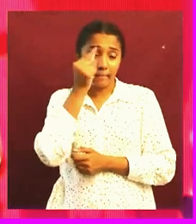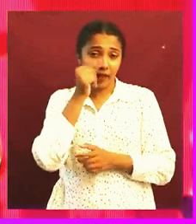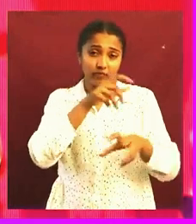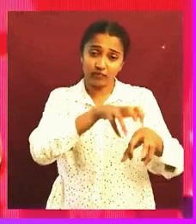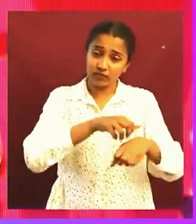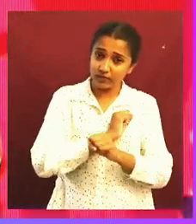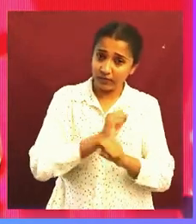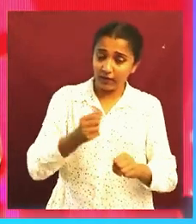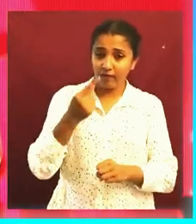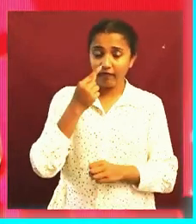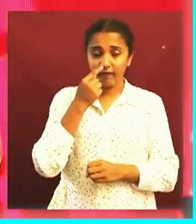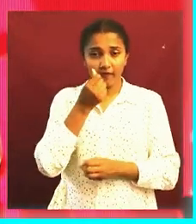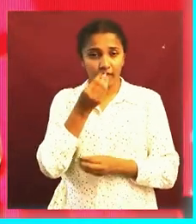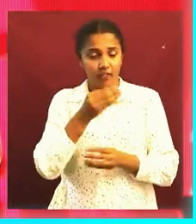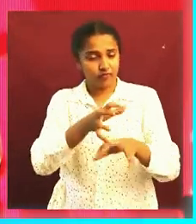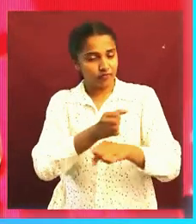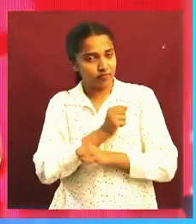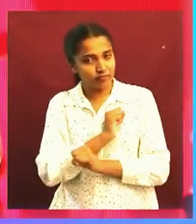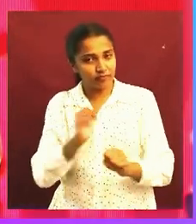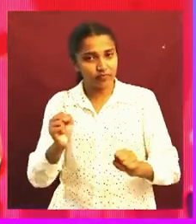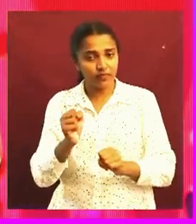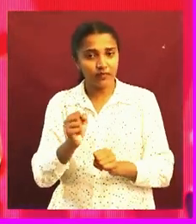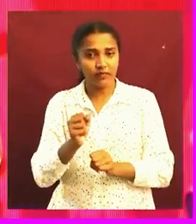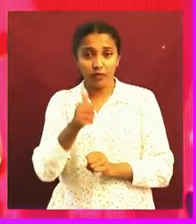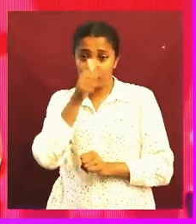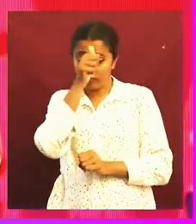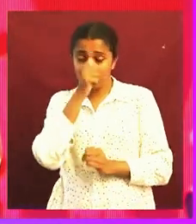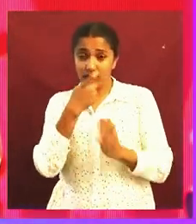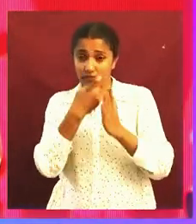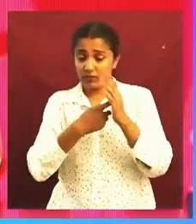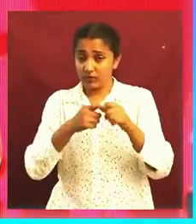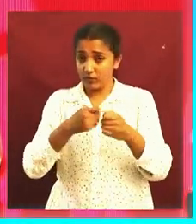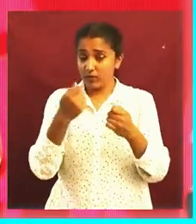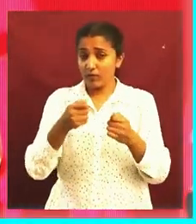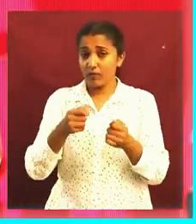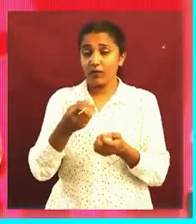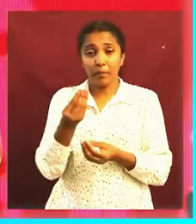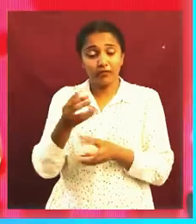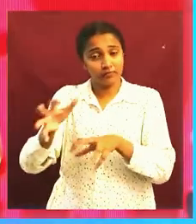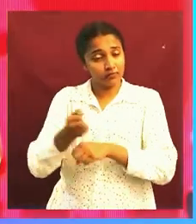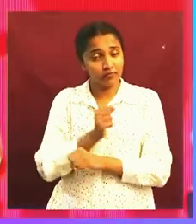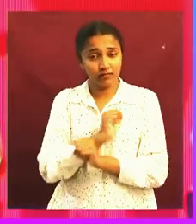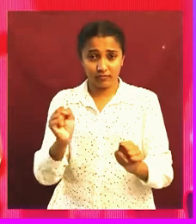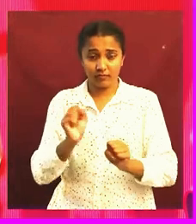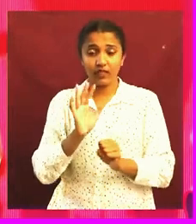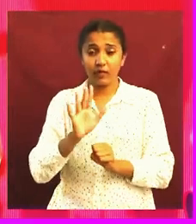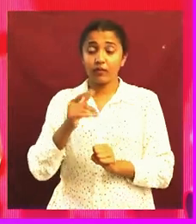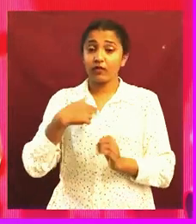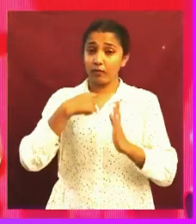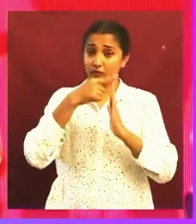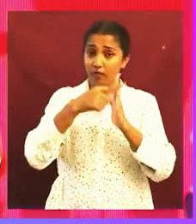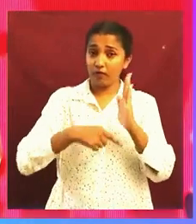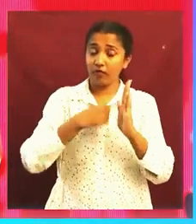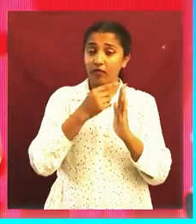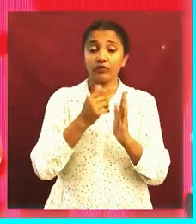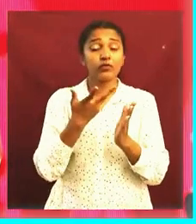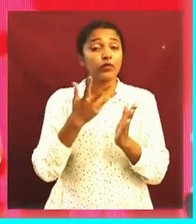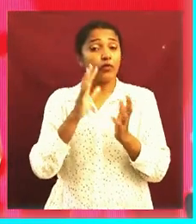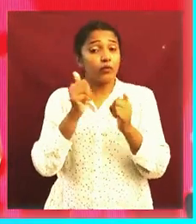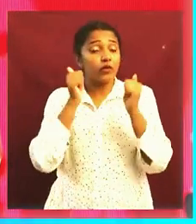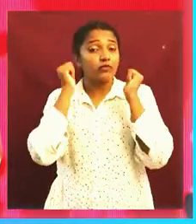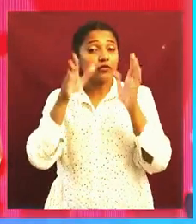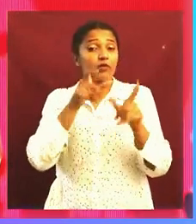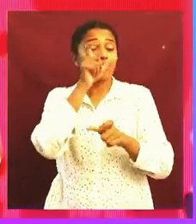වැලිගොඩ දාන්න එන්නේ නීති විරෝධී ලෙස නේද ගස් කපන්න එන්නේ අපි මොකද කරන්නේ අපේ රටේ ඒ ශේෂ්ත්‍රයේ නැවි නිපුණතාවය කියන